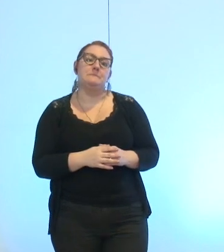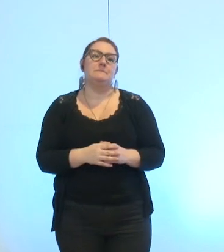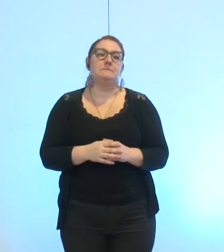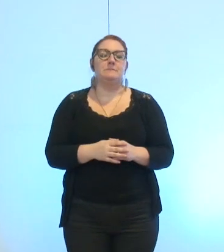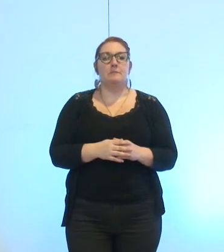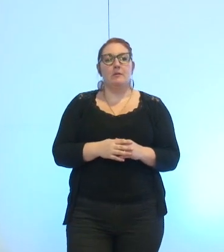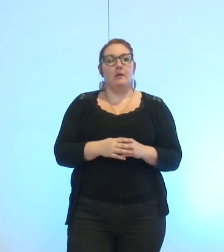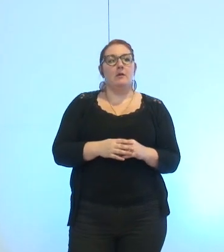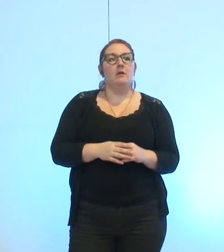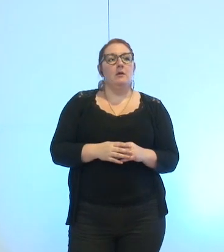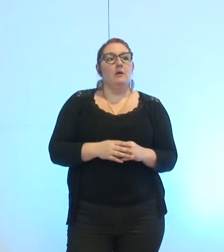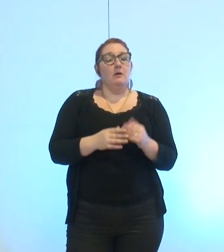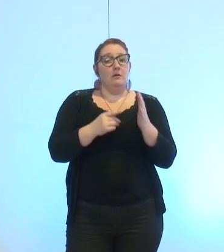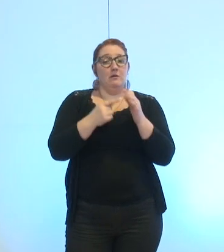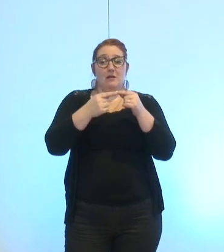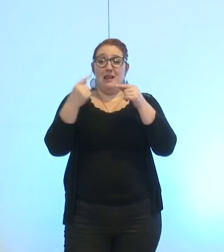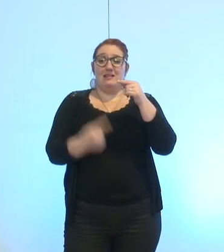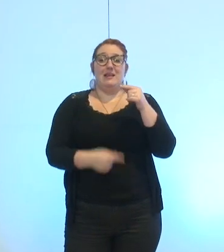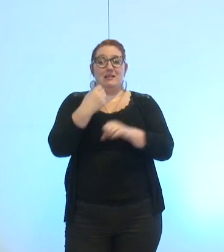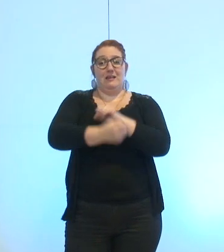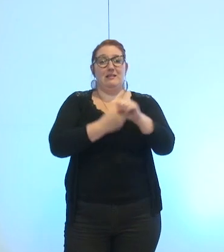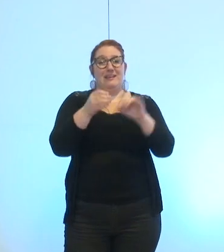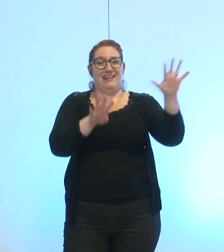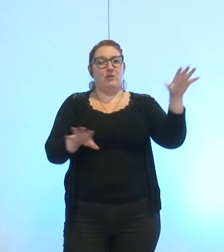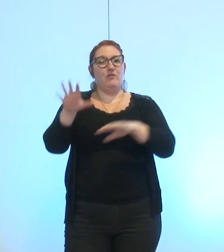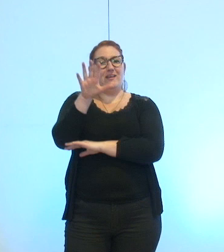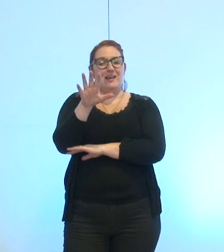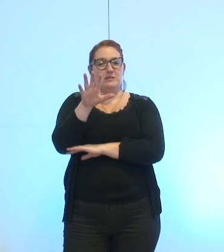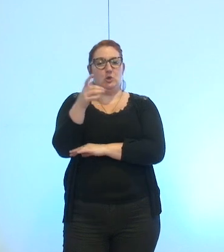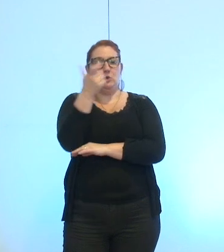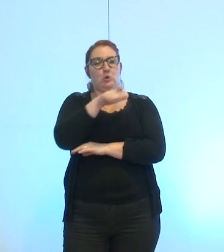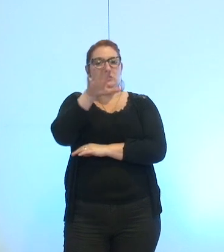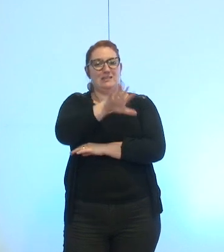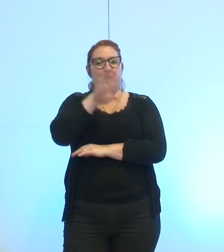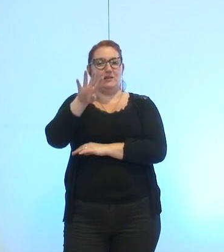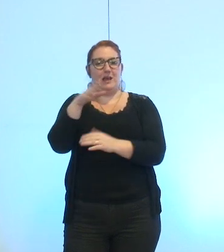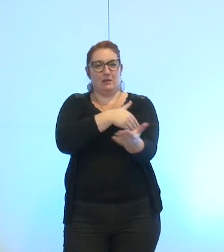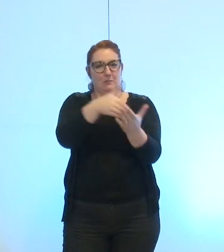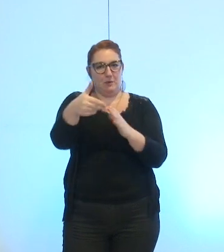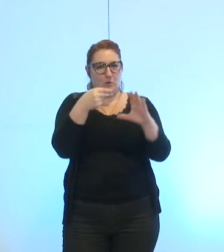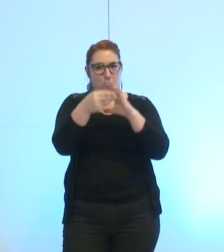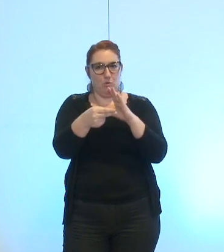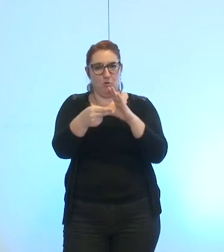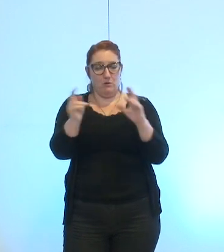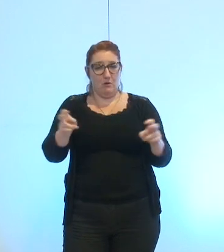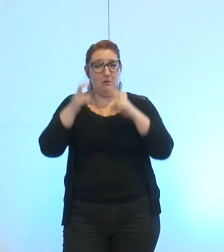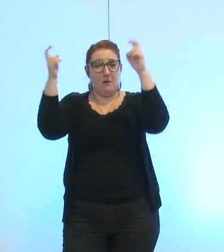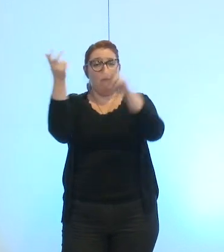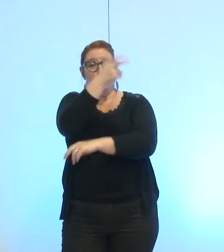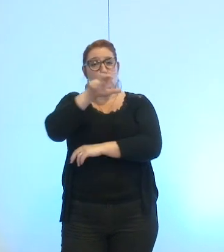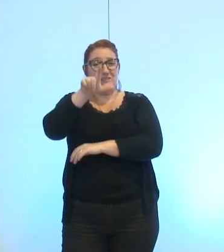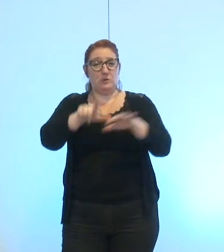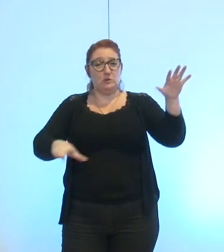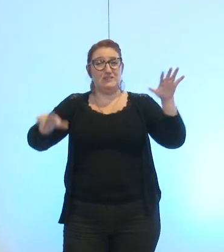la dette qui était en 95 à 254 million d'euros et passé à 372 millions d'euros